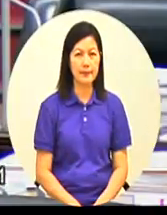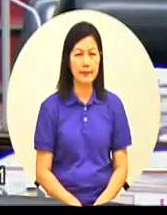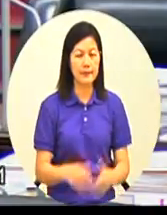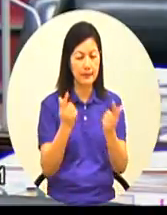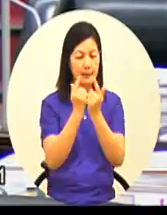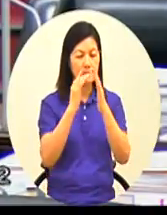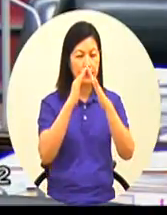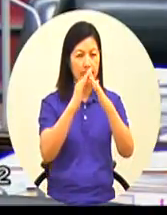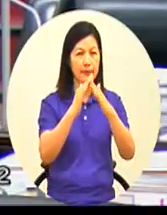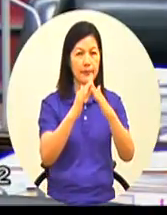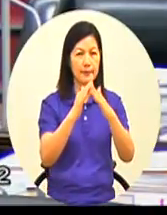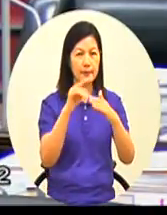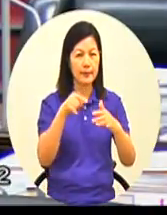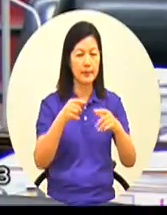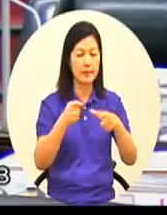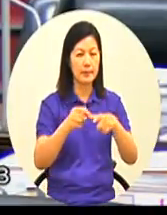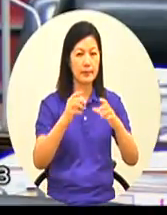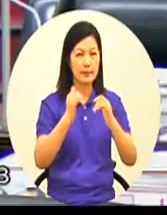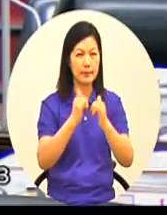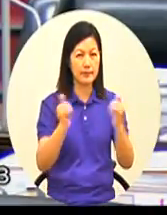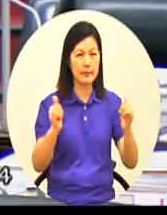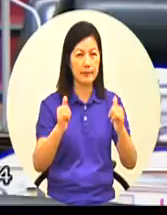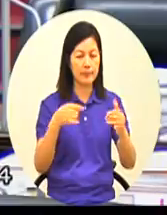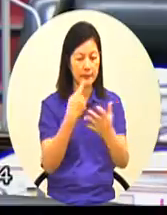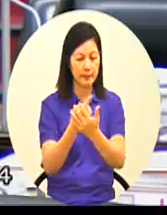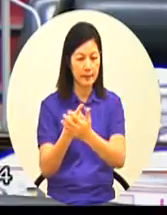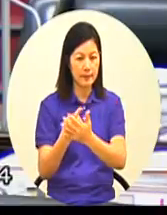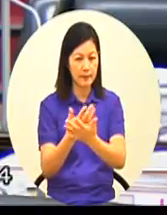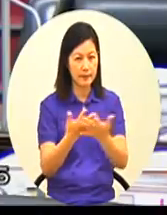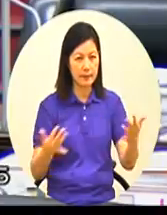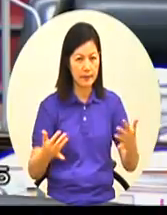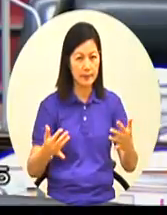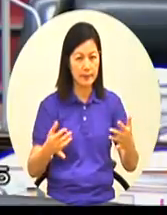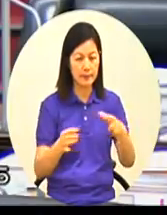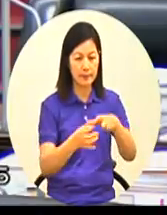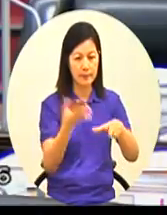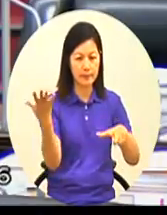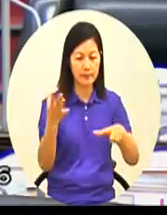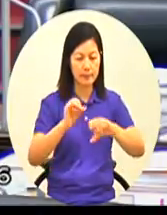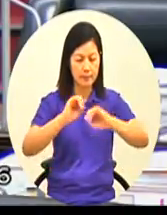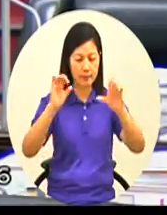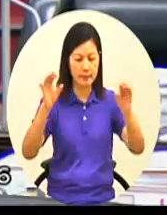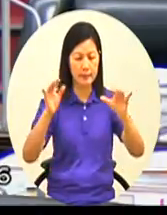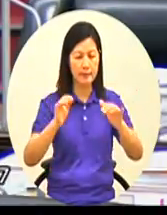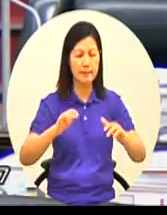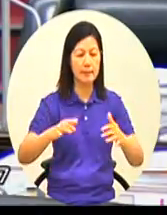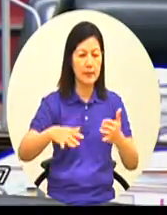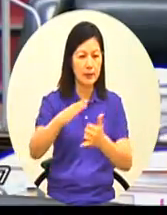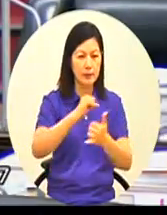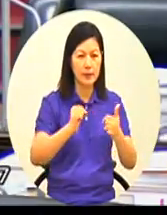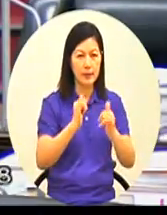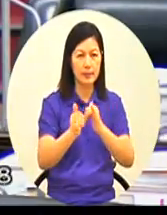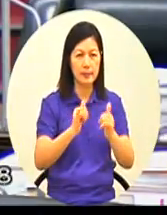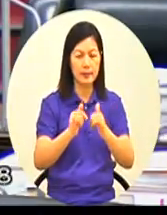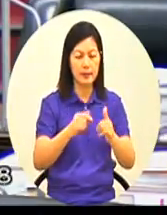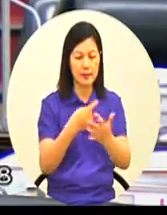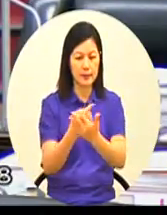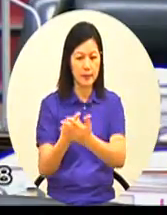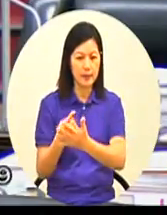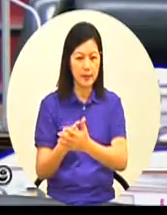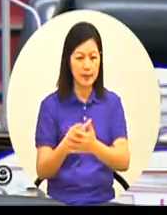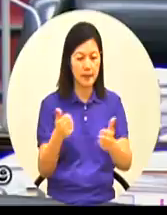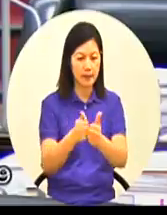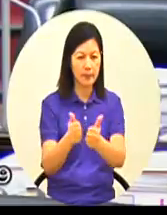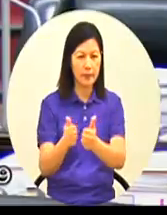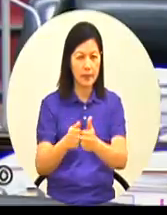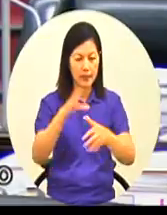市他们有公民参与网，来统一公布所有的市民都可以参与的这些会议的资讯，